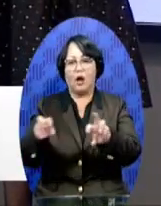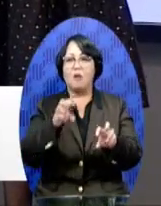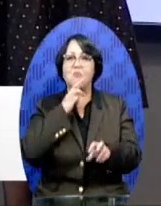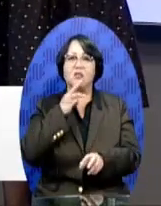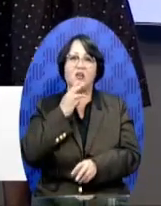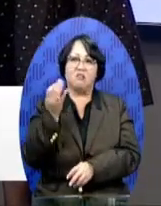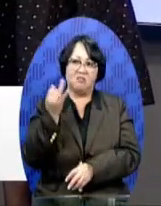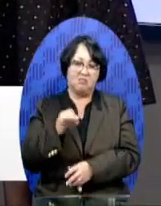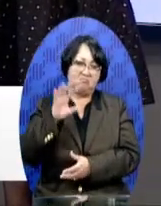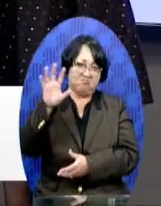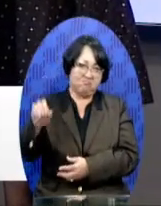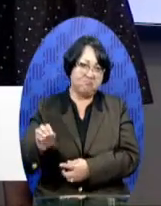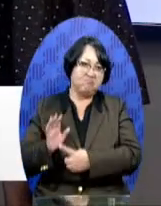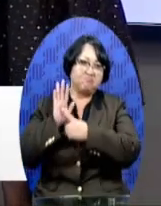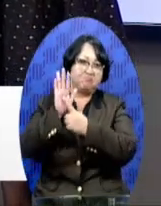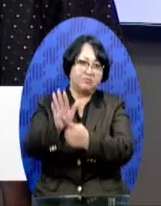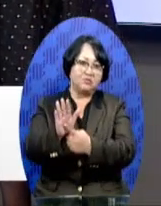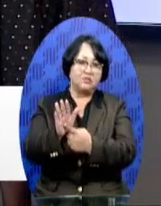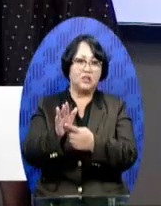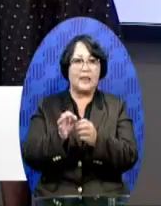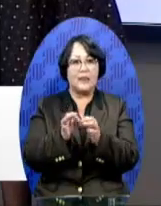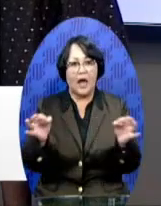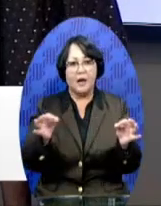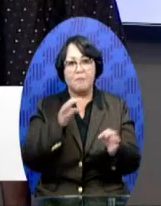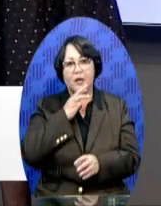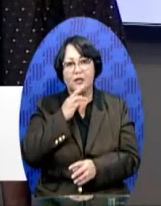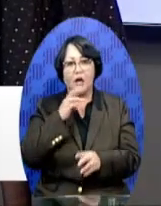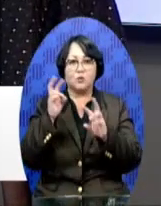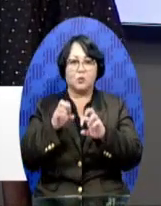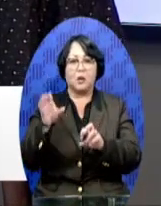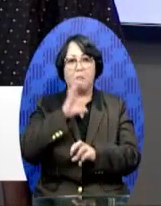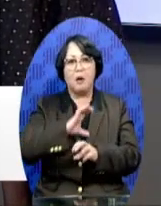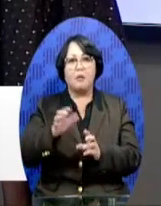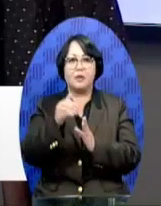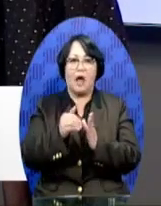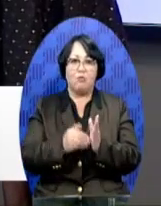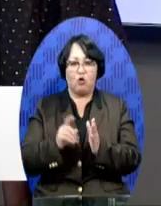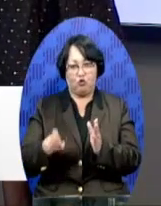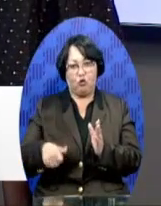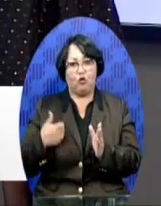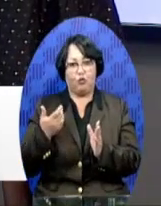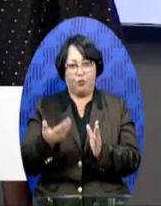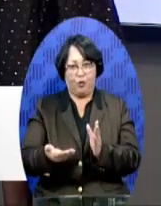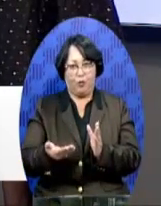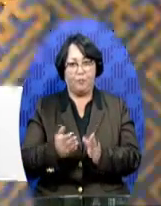юм. За үүнтэй холбоотой дэлгэрэнгүй мэдээллийг статистикийн байгууллагын тайлбартаагаар одоо хүргэе.